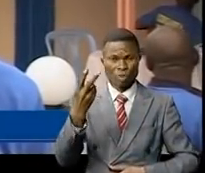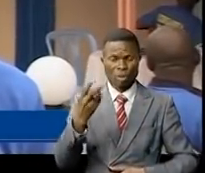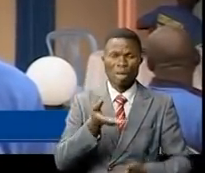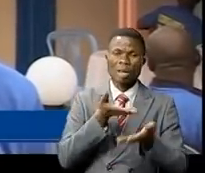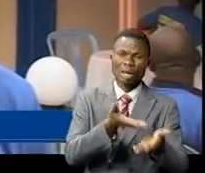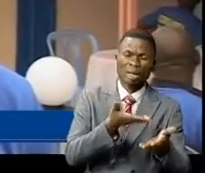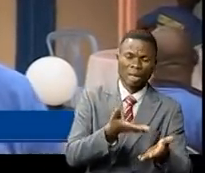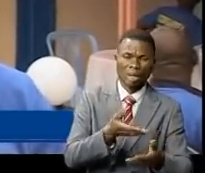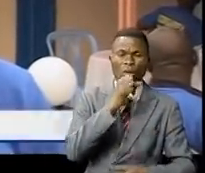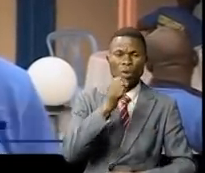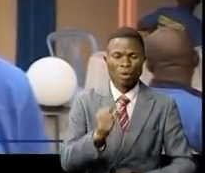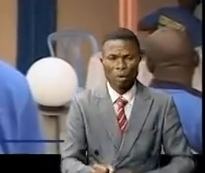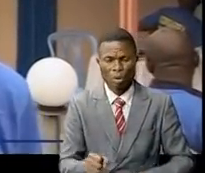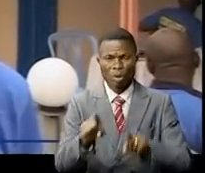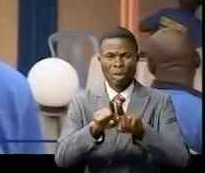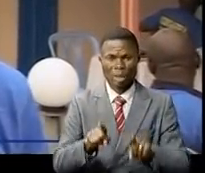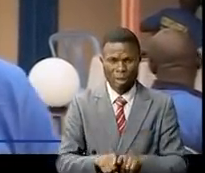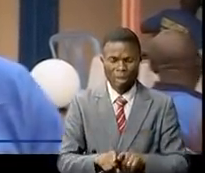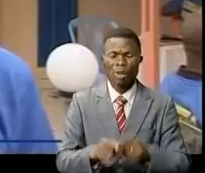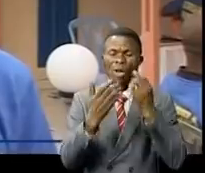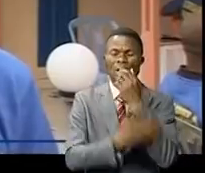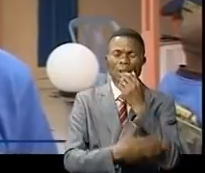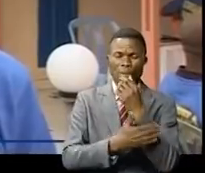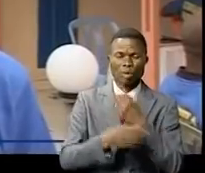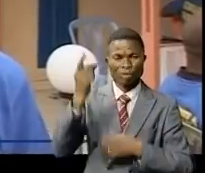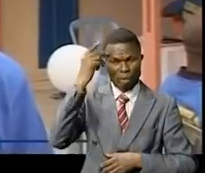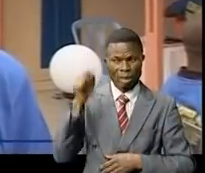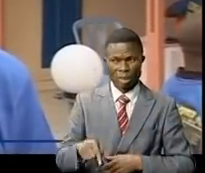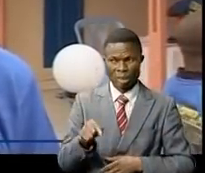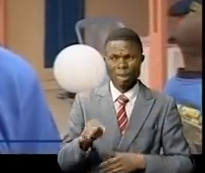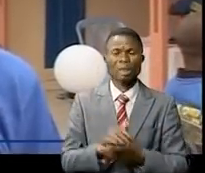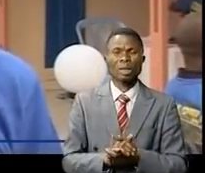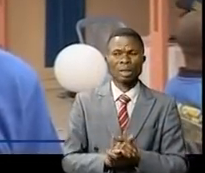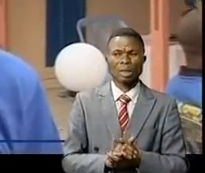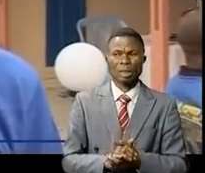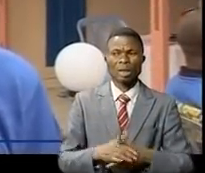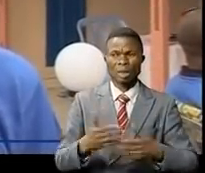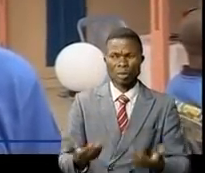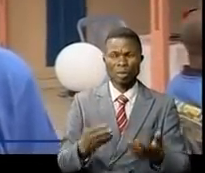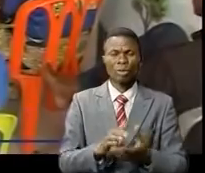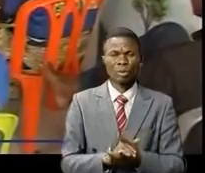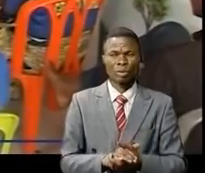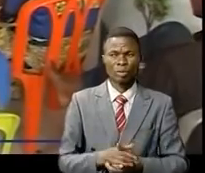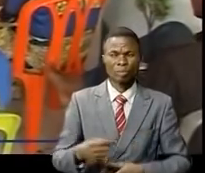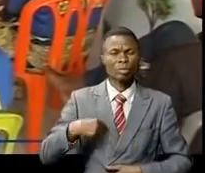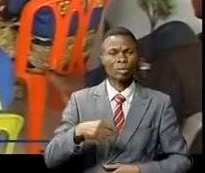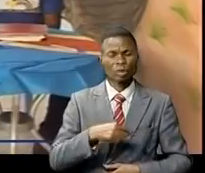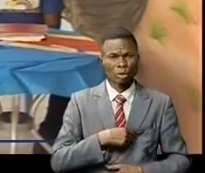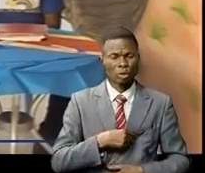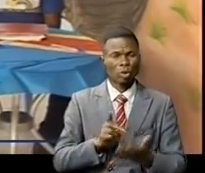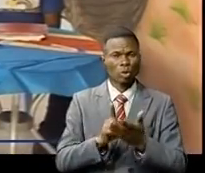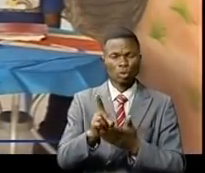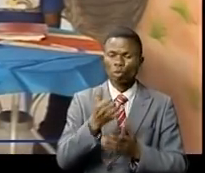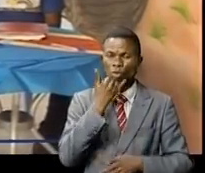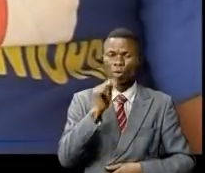aux personnes vulnérables ce coin de la capitale wahba qualité à ba3 à wau timing nous n'avons pas droit à l'erreur